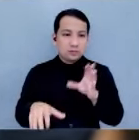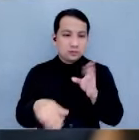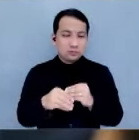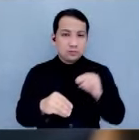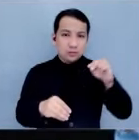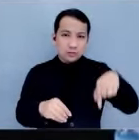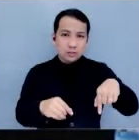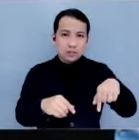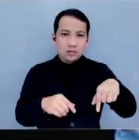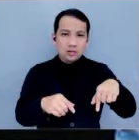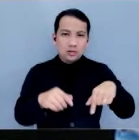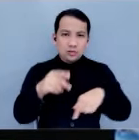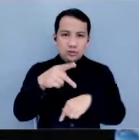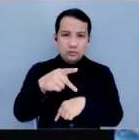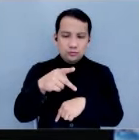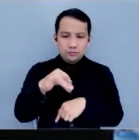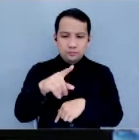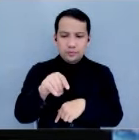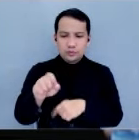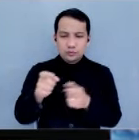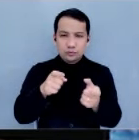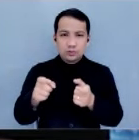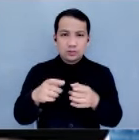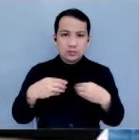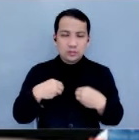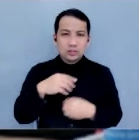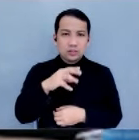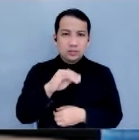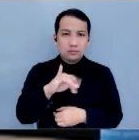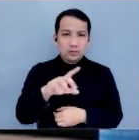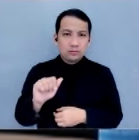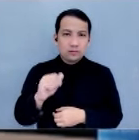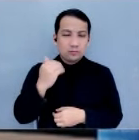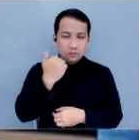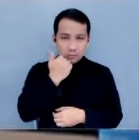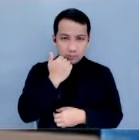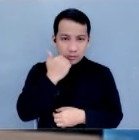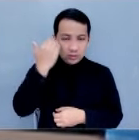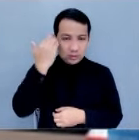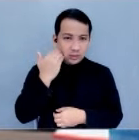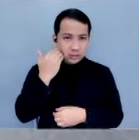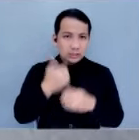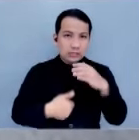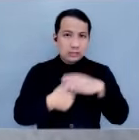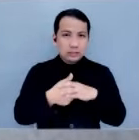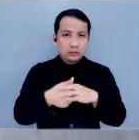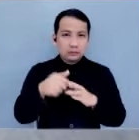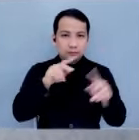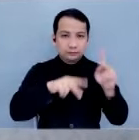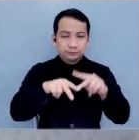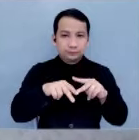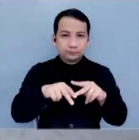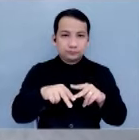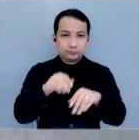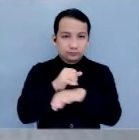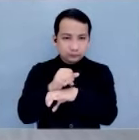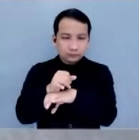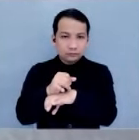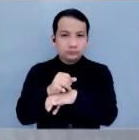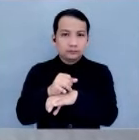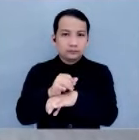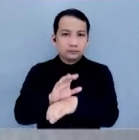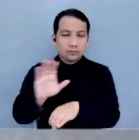NAIA. Dito inamin ng MIAA ang pagkukulang matapos ang nagsusulputang mga peste. Yung statement ng ating